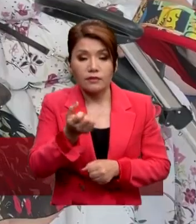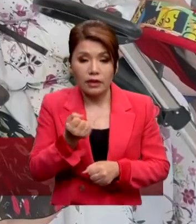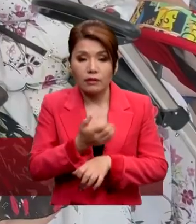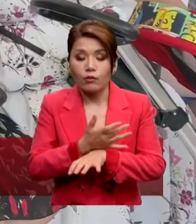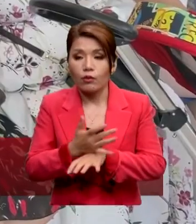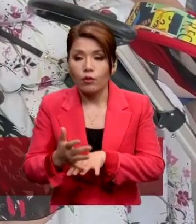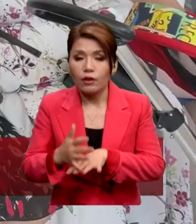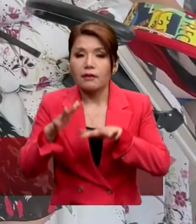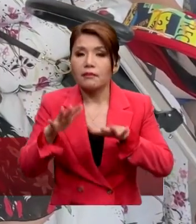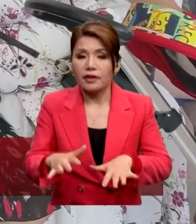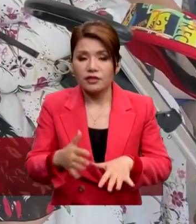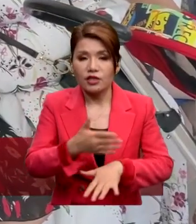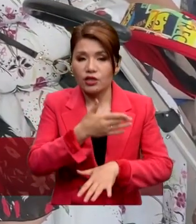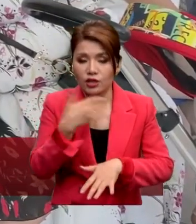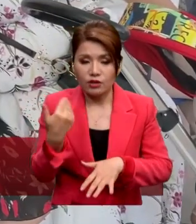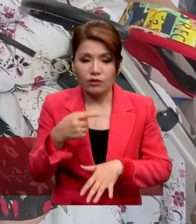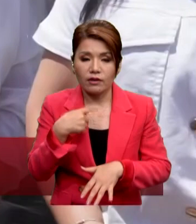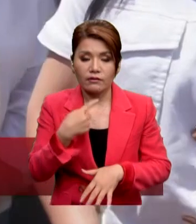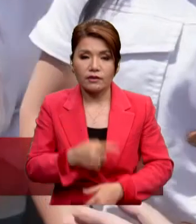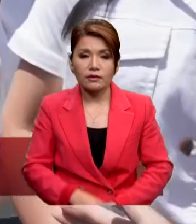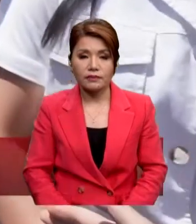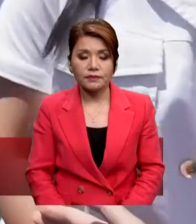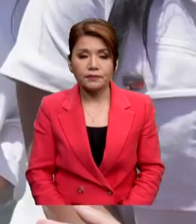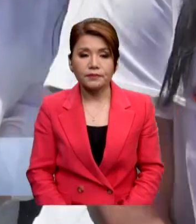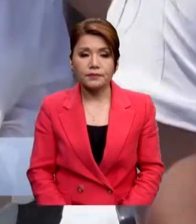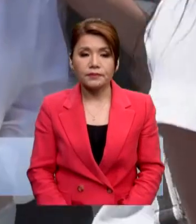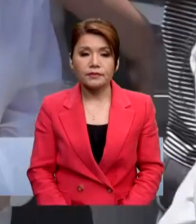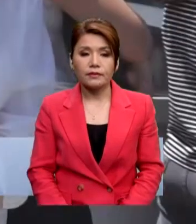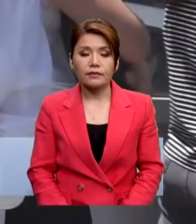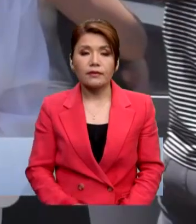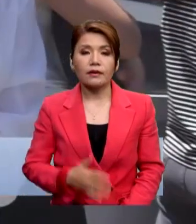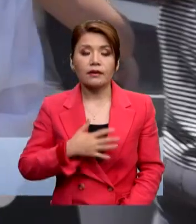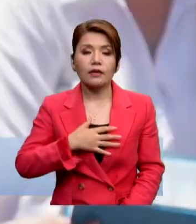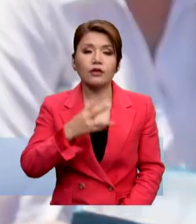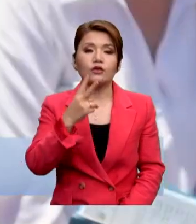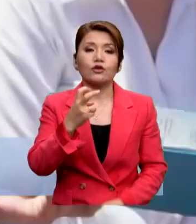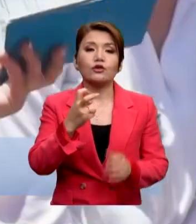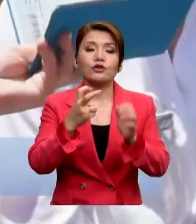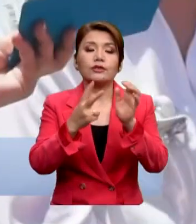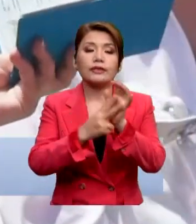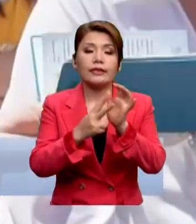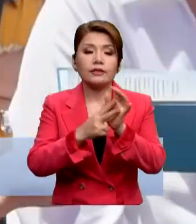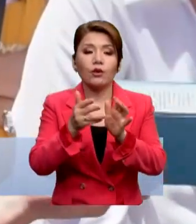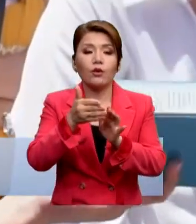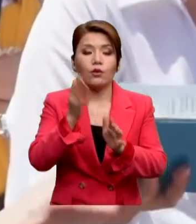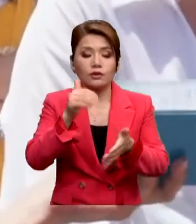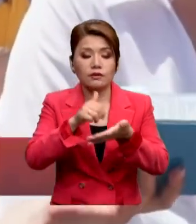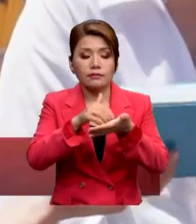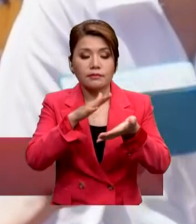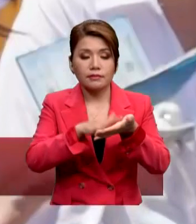артынан орын жоқ деп күйдіреді екен. Мен 208-ші боп очеркте тұрмын. Іште бағанымда